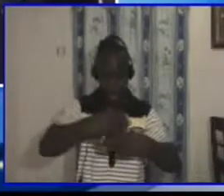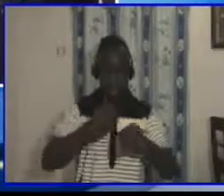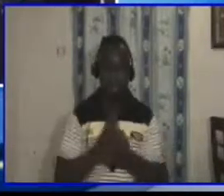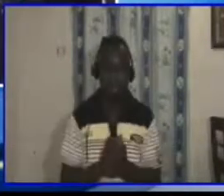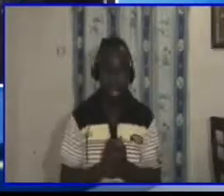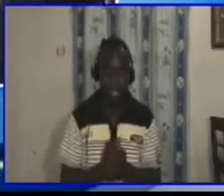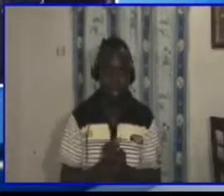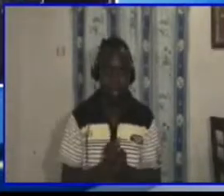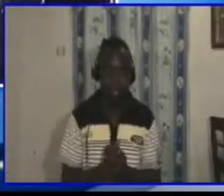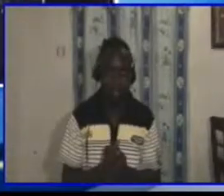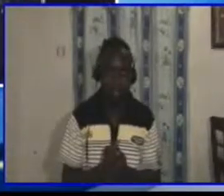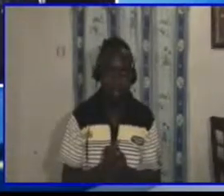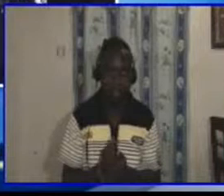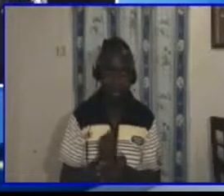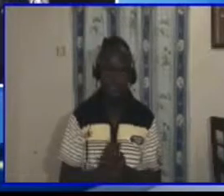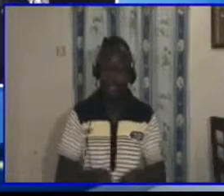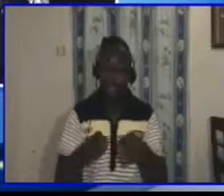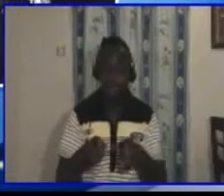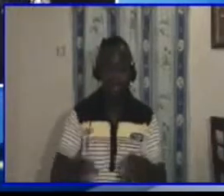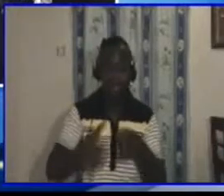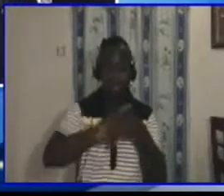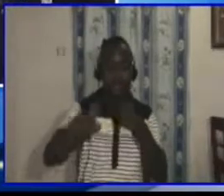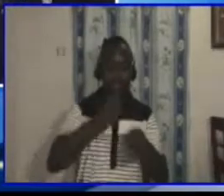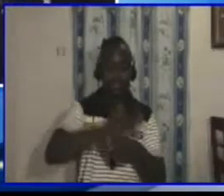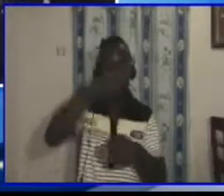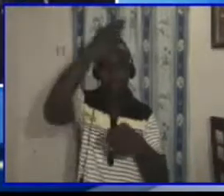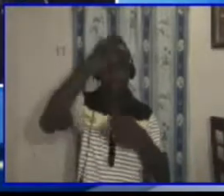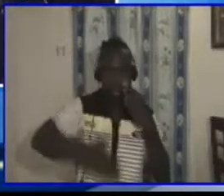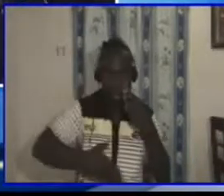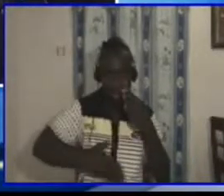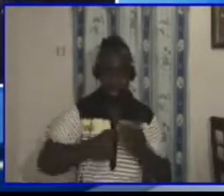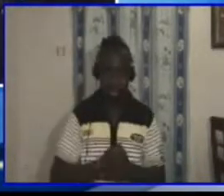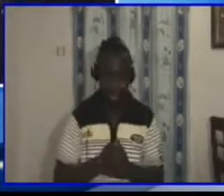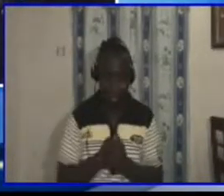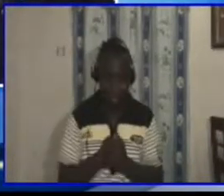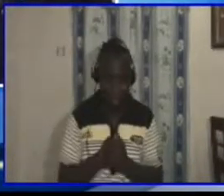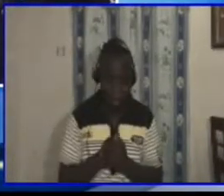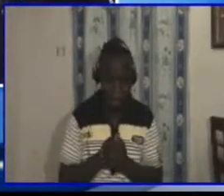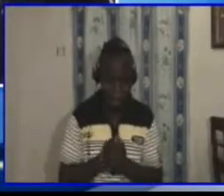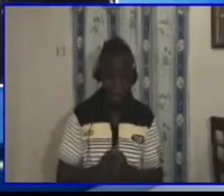sulla faccia della terra questo è l'ultimo messaggio